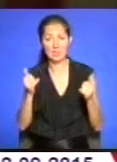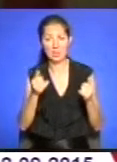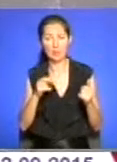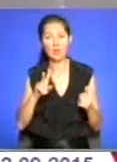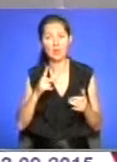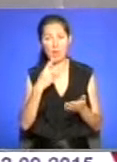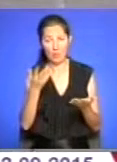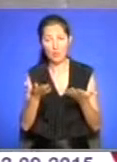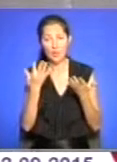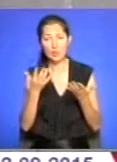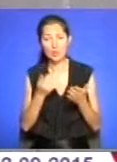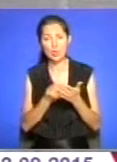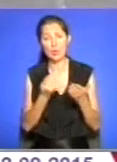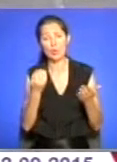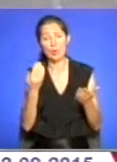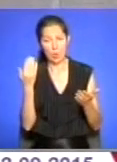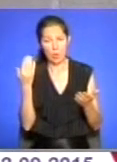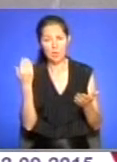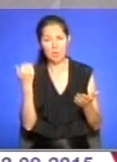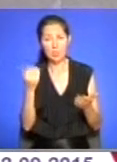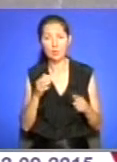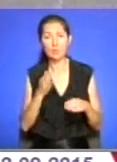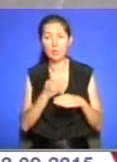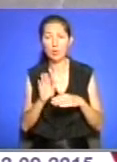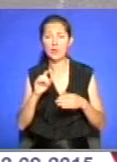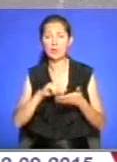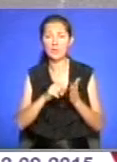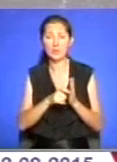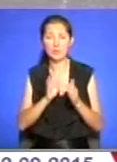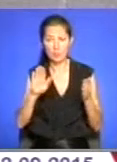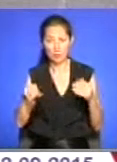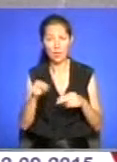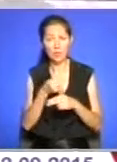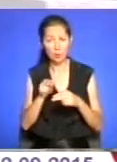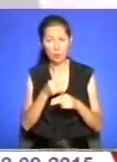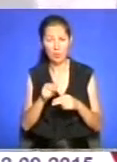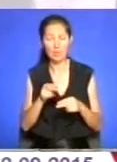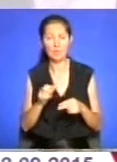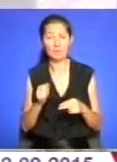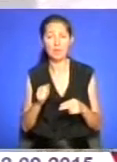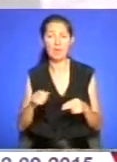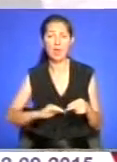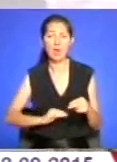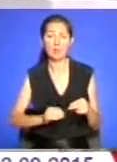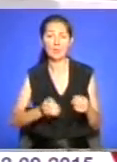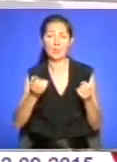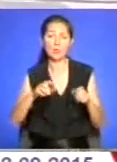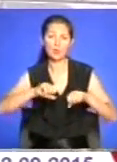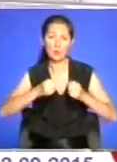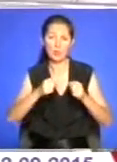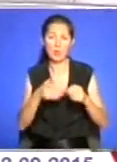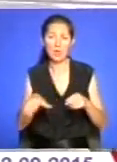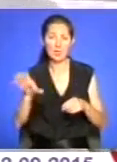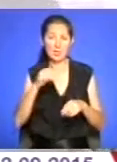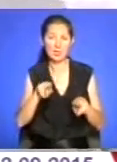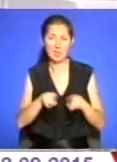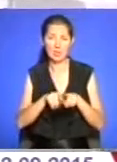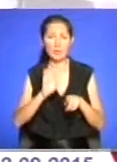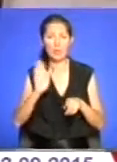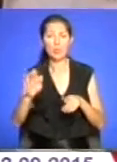так званої реконструкції частину приміщень вже ремонтували, а підрядники просто ламали все, бо такими були умови